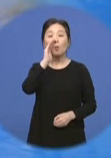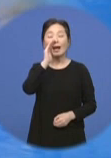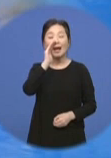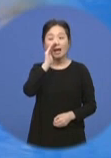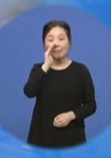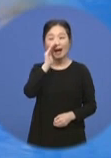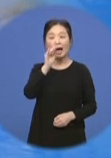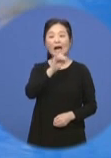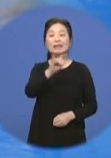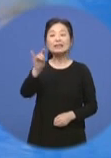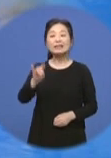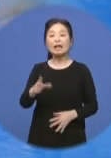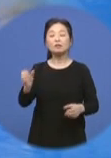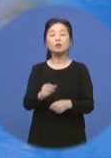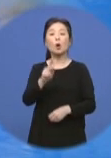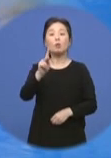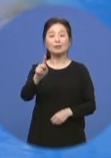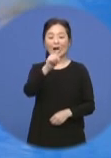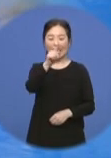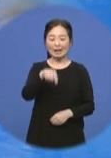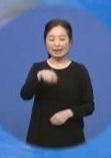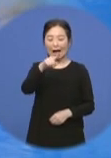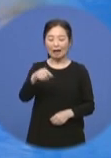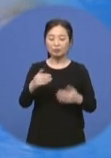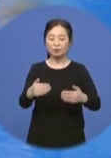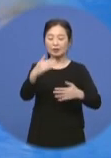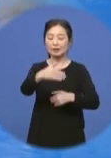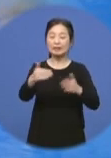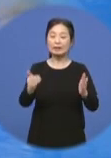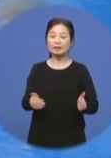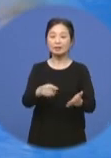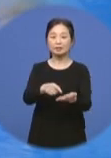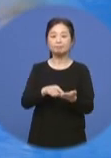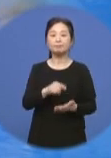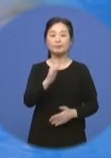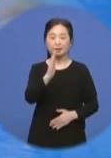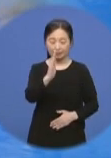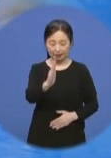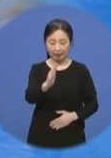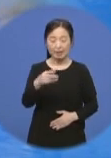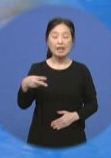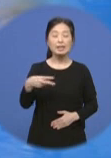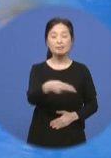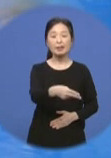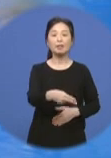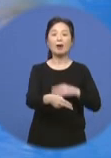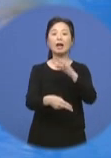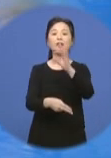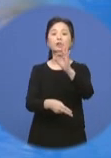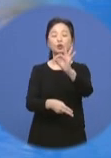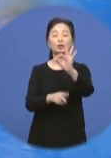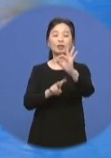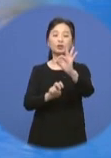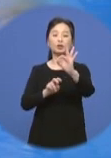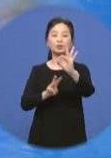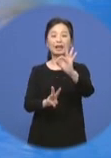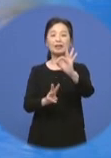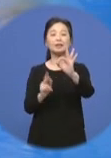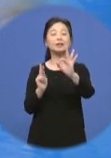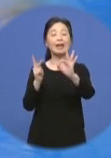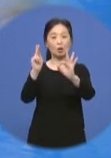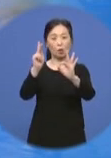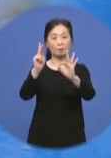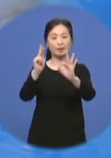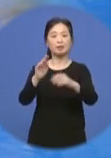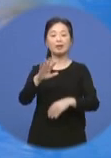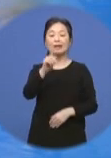IR 推進室にお申し込みください。締め切りは10月23日火曜日です。県